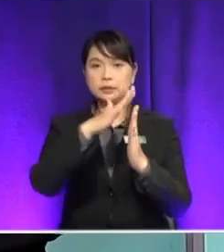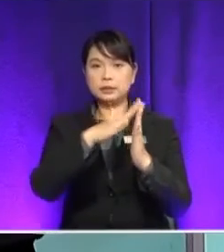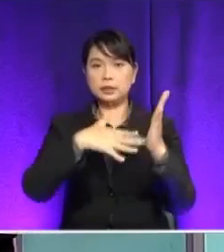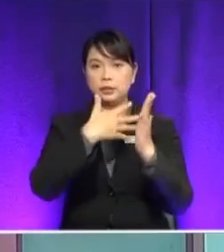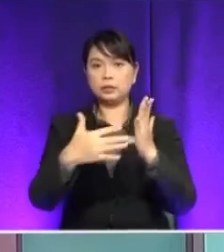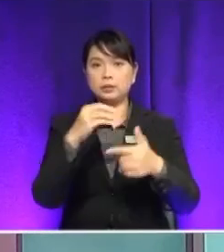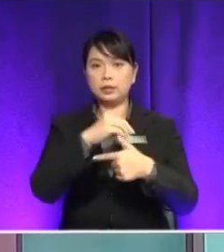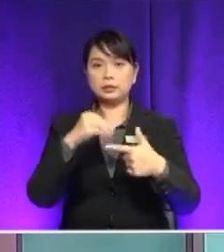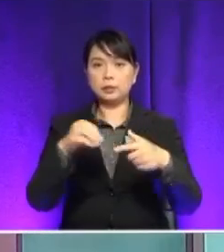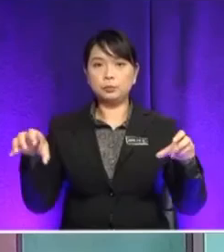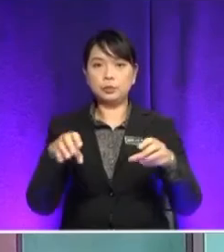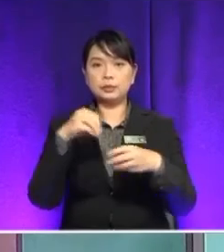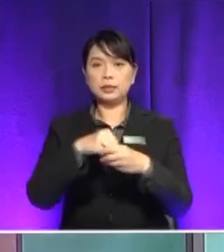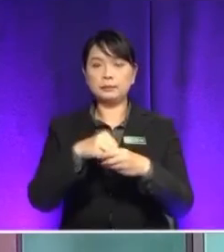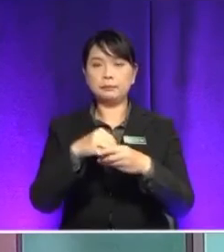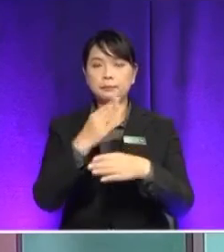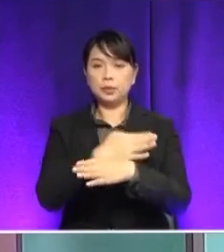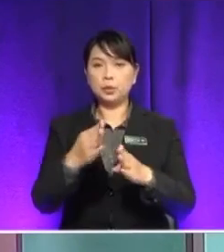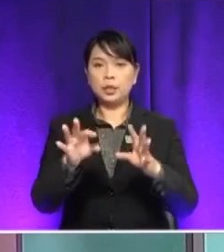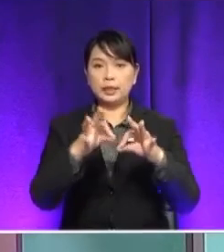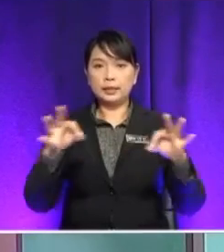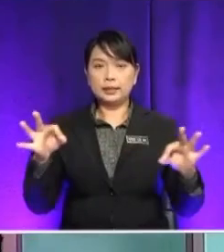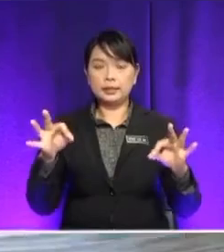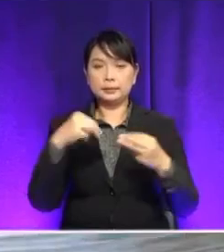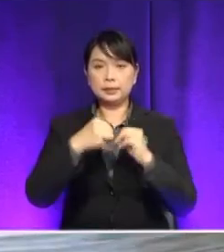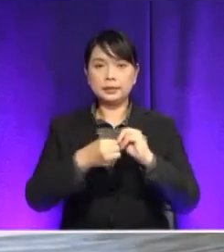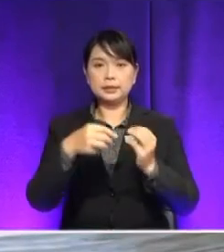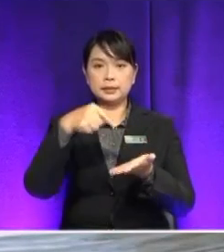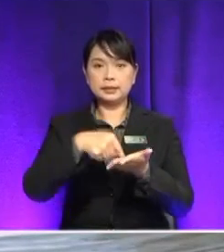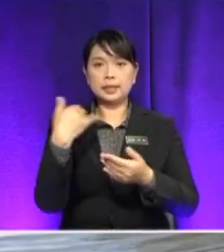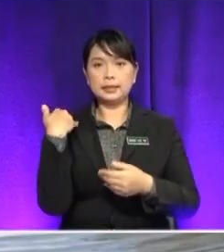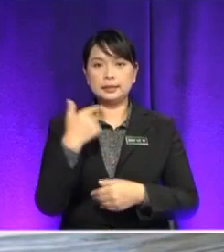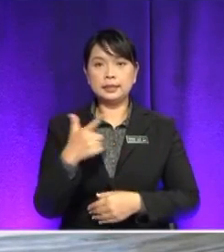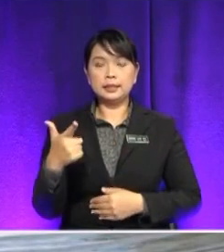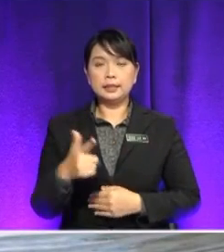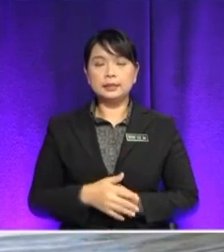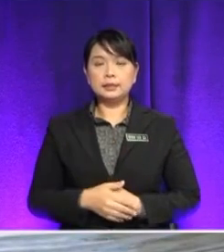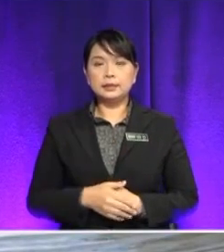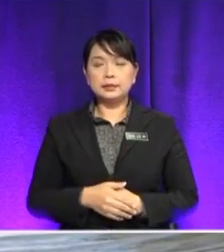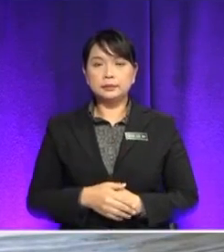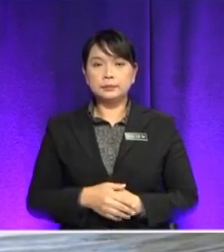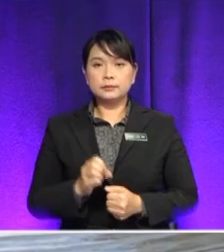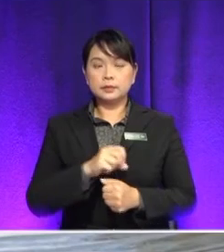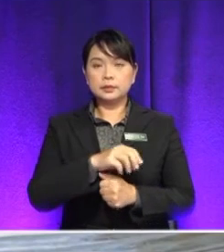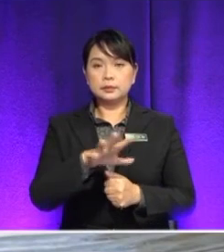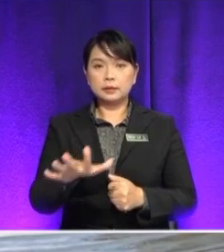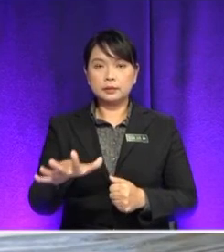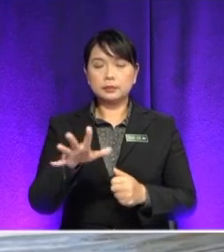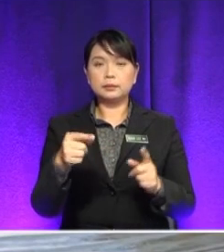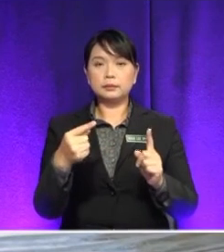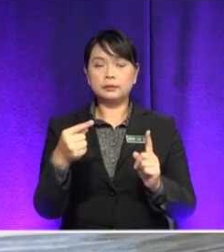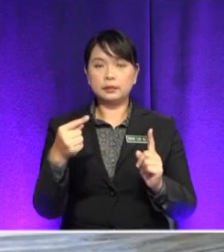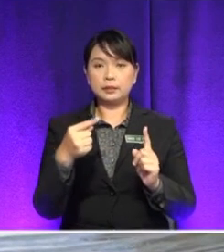untuk kedua-duanya Oke isunya contoh sini terdedah kepada gelombang elektromagnet secara berterusan daripada